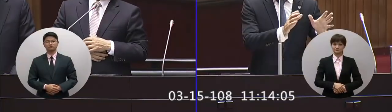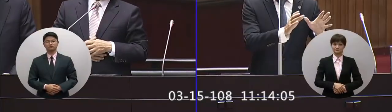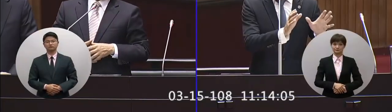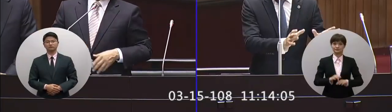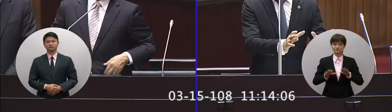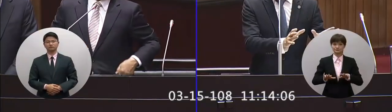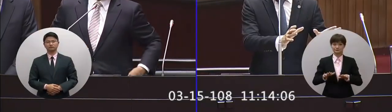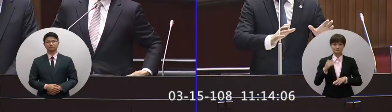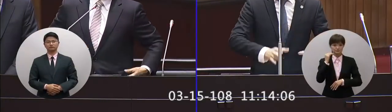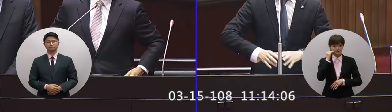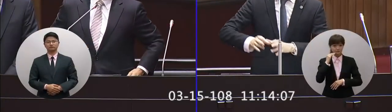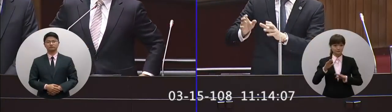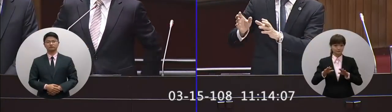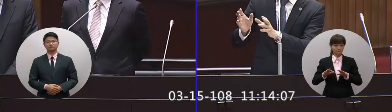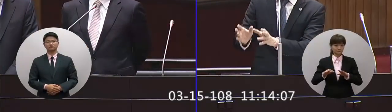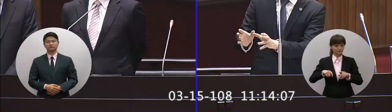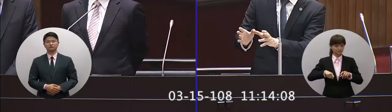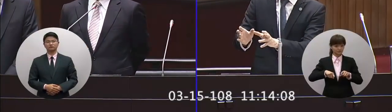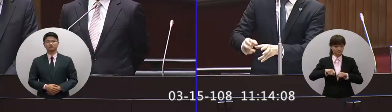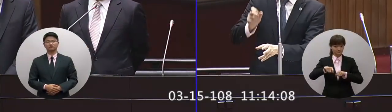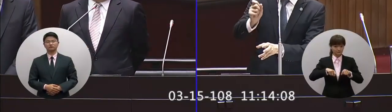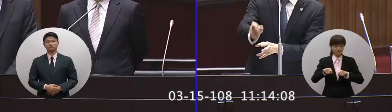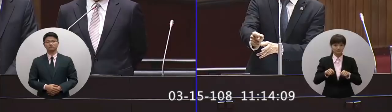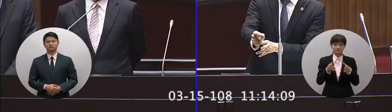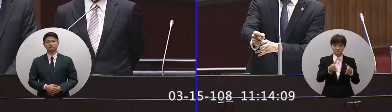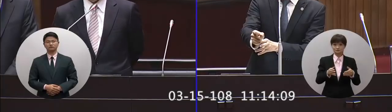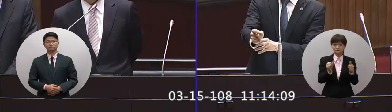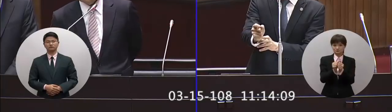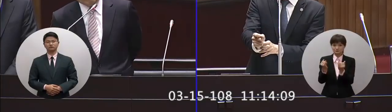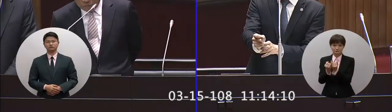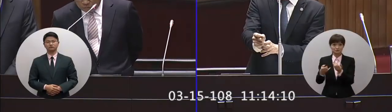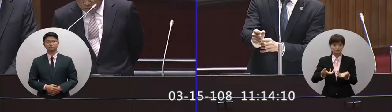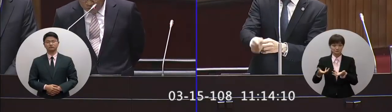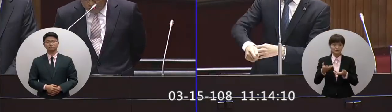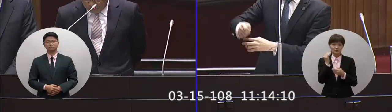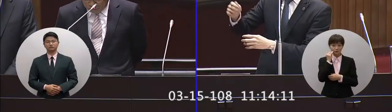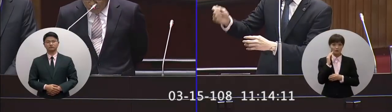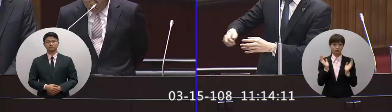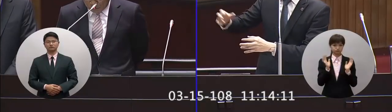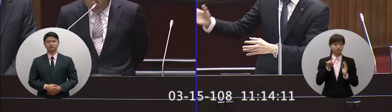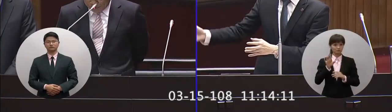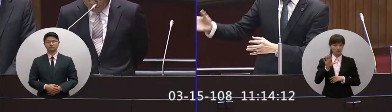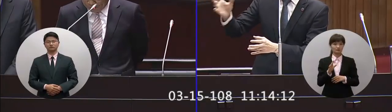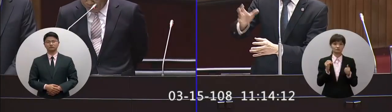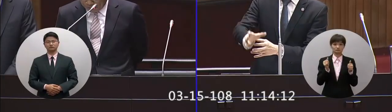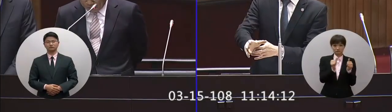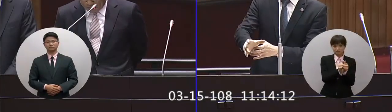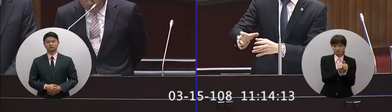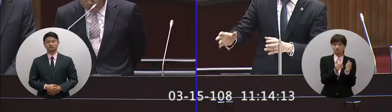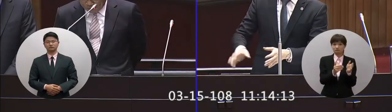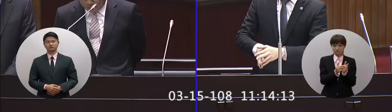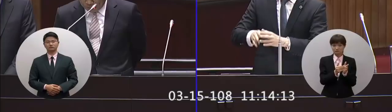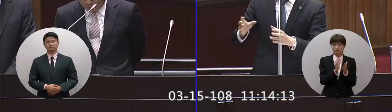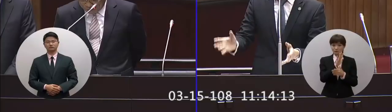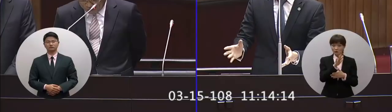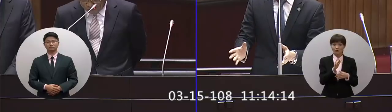因为即摆若讲现主持已经有一挂即个同性婚姻一方吼，已经有伊个囡仔。啊，嘛讲伊结婚了后，另外一个嘛会当甲收